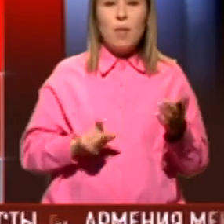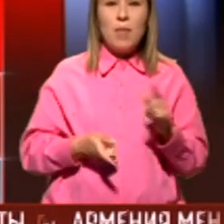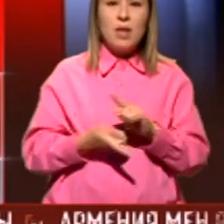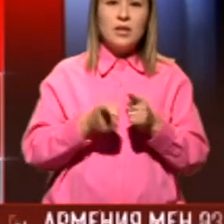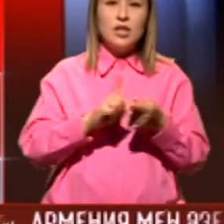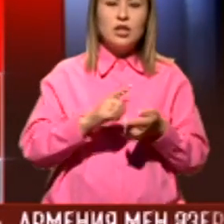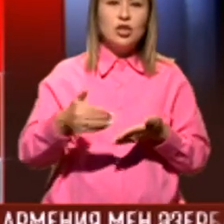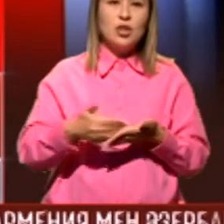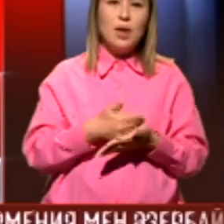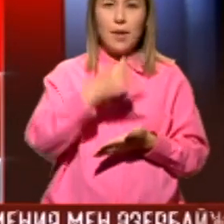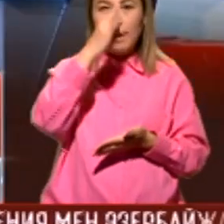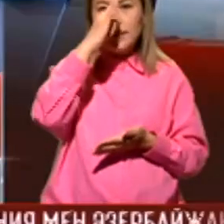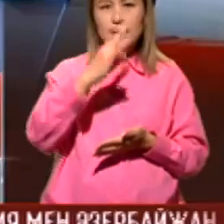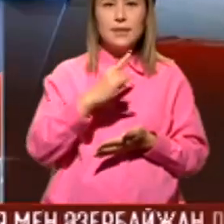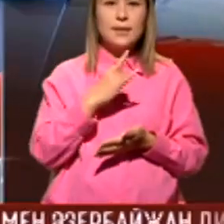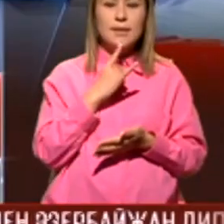Жаңа